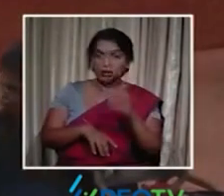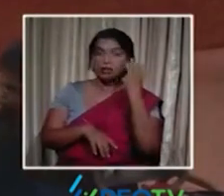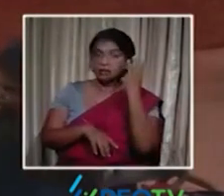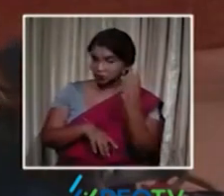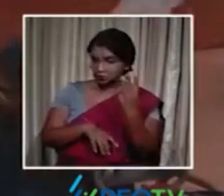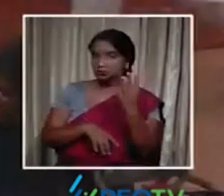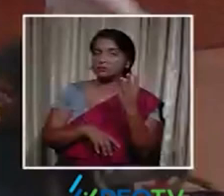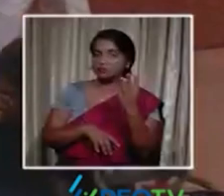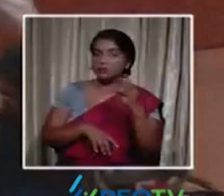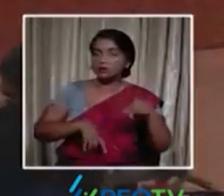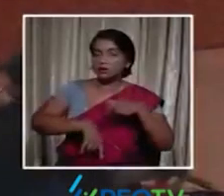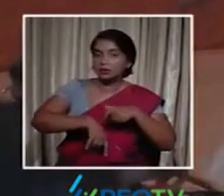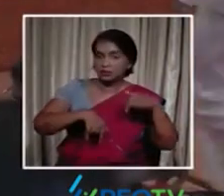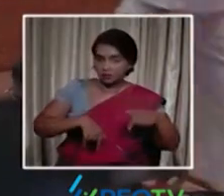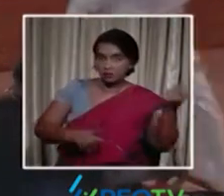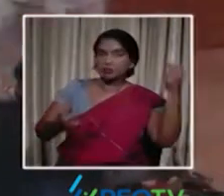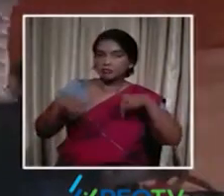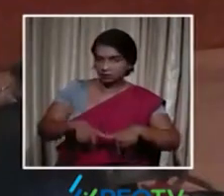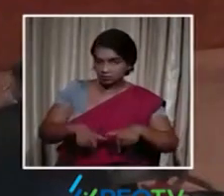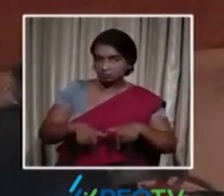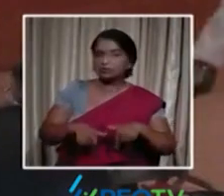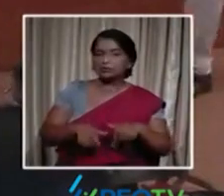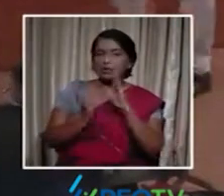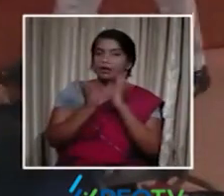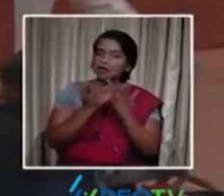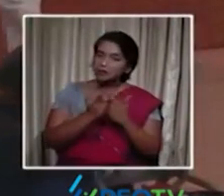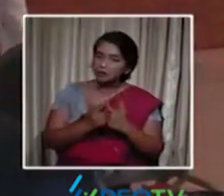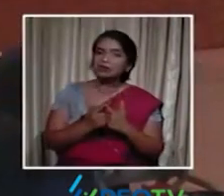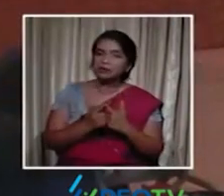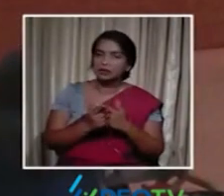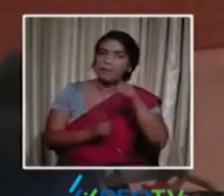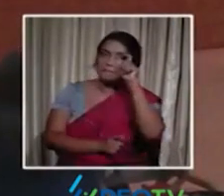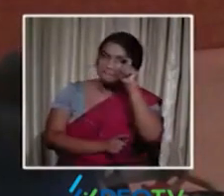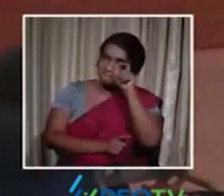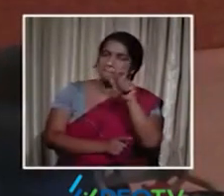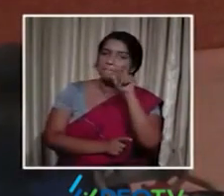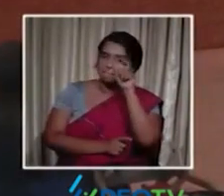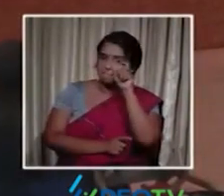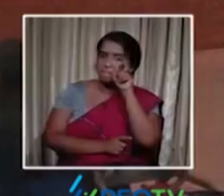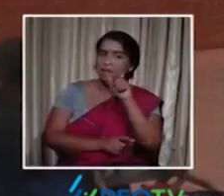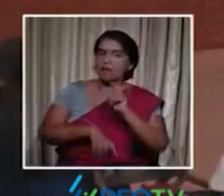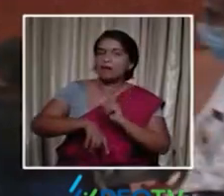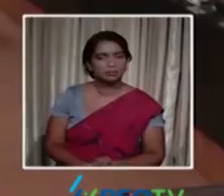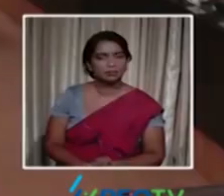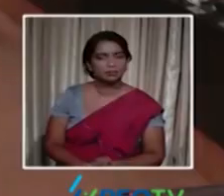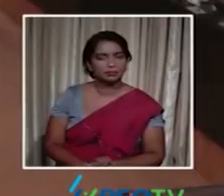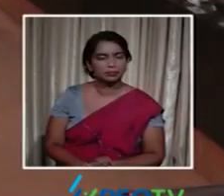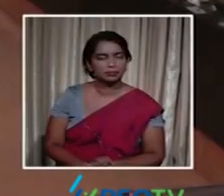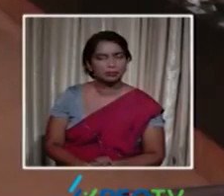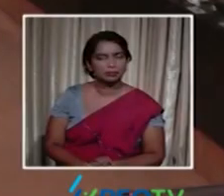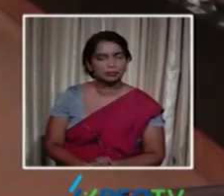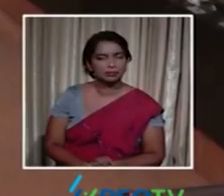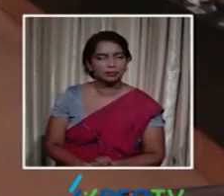තිදෙනාට මෙම ස්ථානයට පැමිණිලා ඒ ගණන් කිරීම නිරීක්ෂණය කිරීමේ අවස්ථාවක් තිබෙනවා.